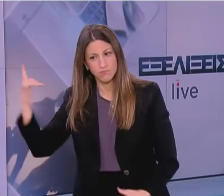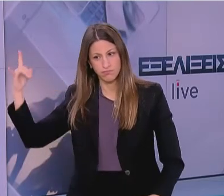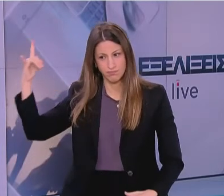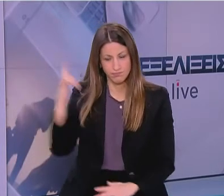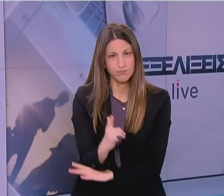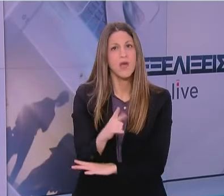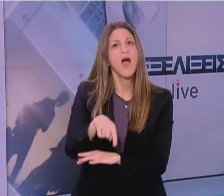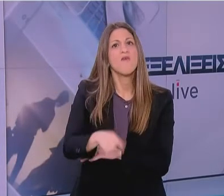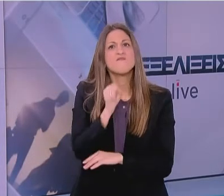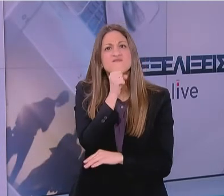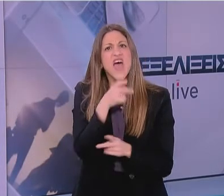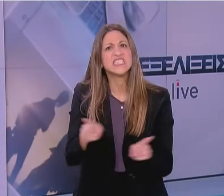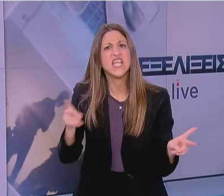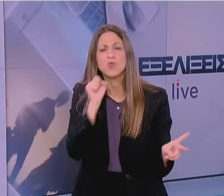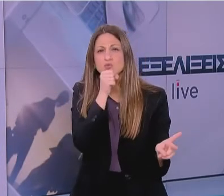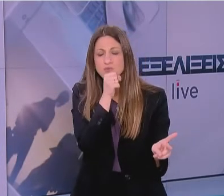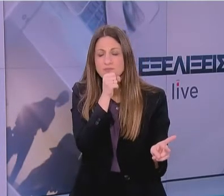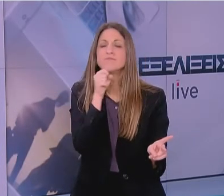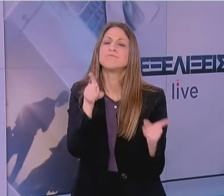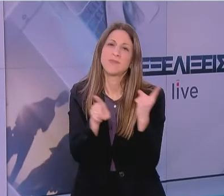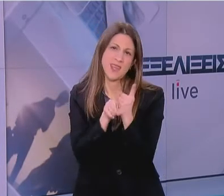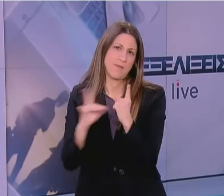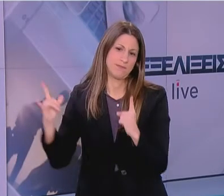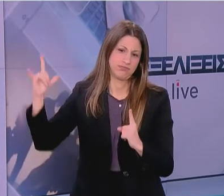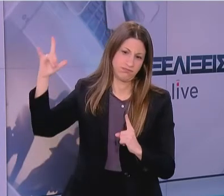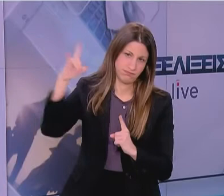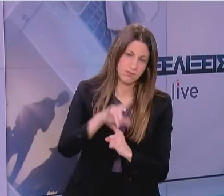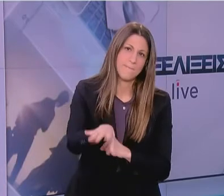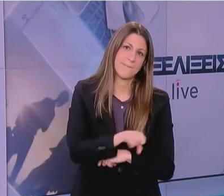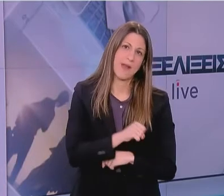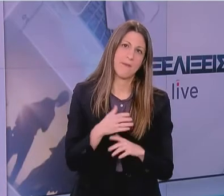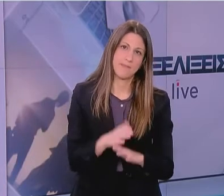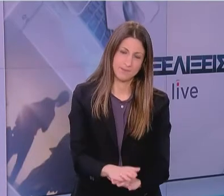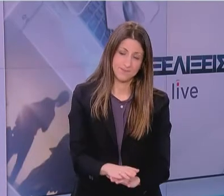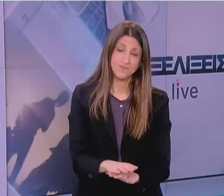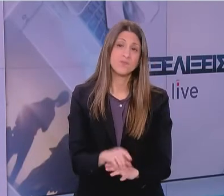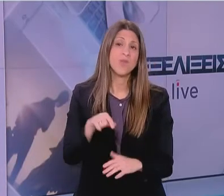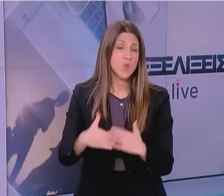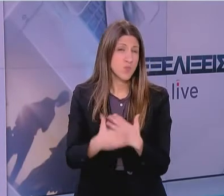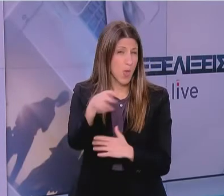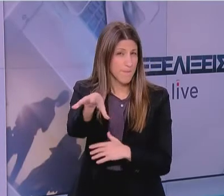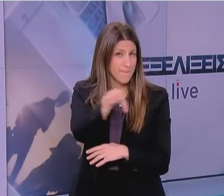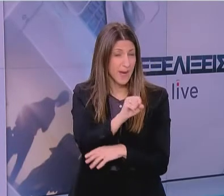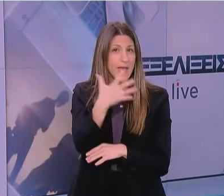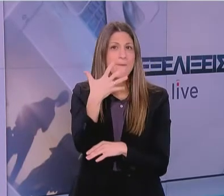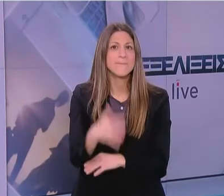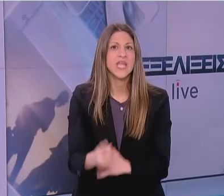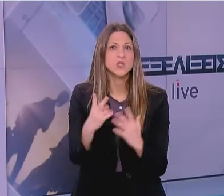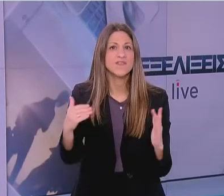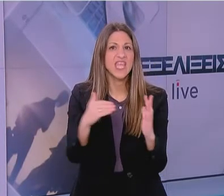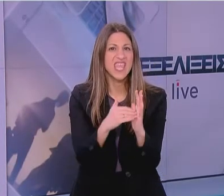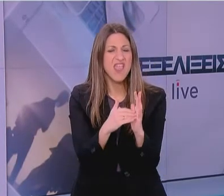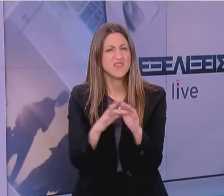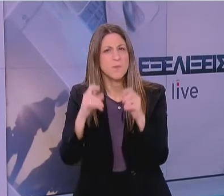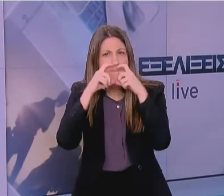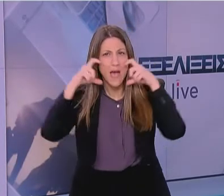Ελευθέριος Βενιζέλος με ειδικά ναυλωμένη πτήση. Το υγειονομικό υλικό που παραλήφθηκε σήμερα αποτελείται από 507.600